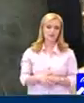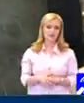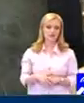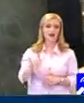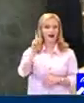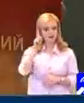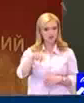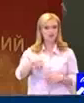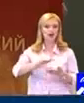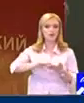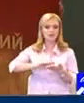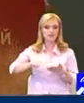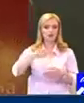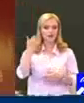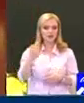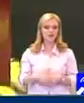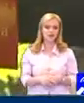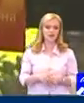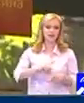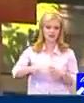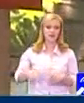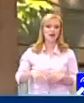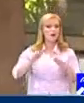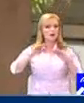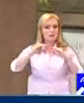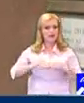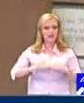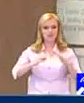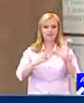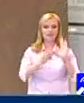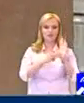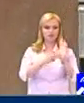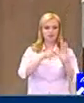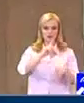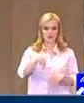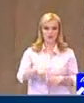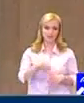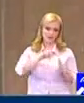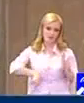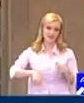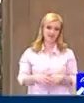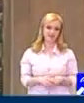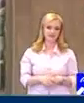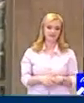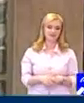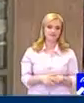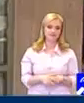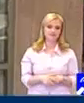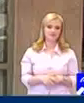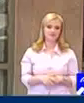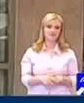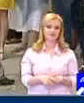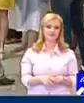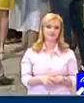Am știut că o să scriu repede, numai puțin de 8, asta e precis. Dacă ar fi nou, ar fi foarte bine. Părinții așa au făcut, cred că eu mai